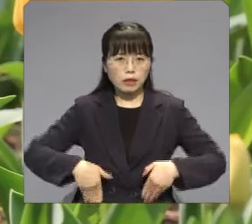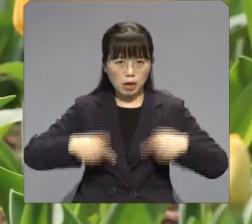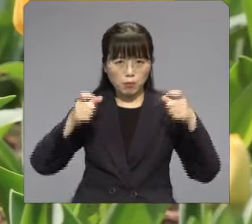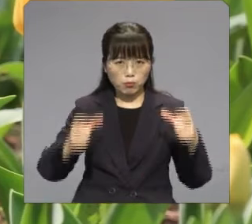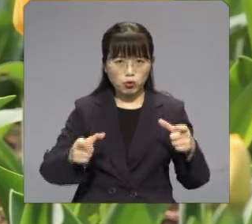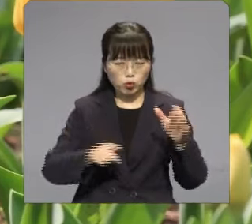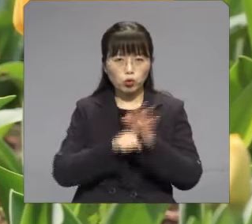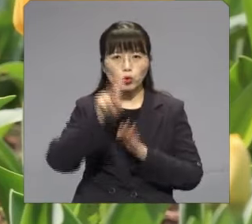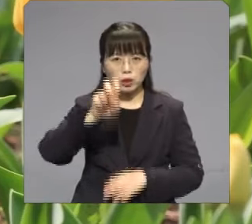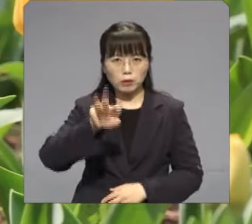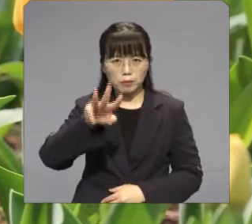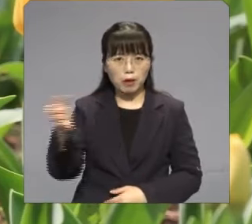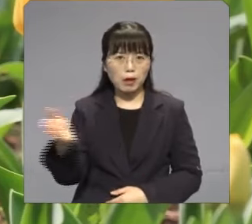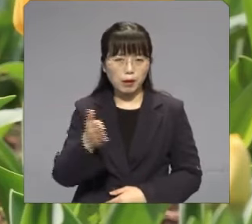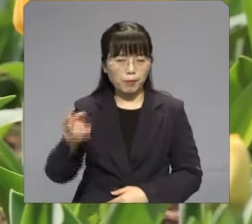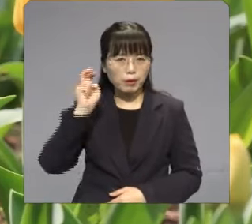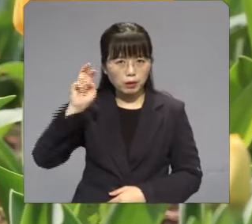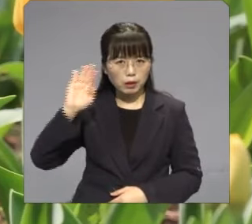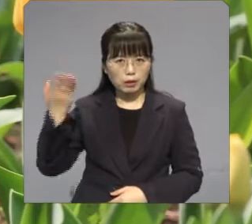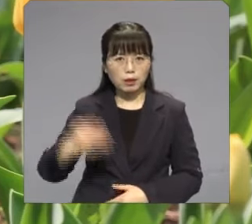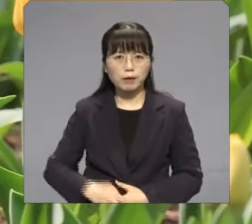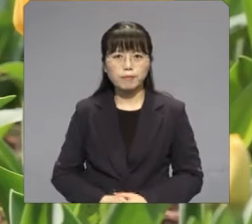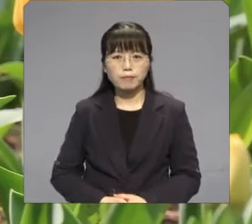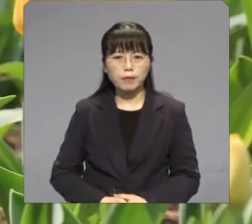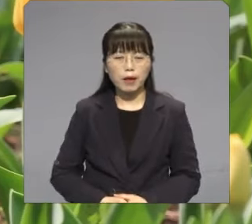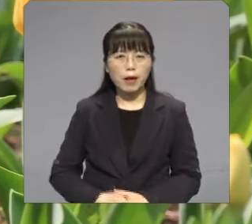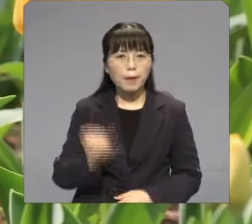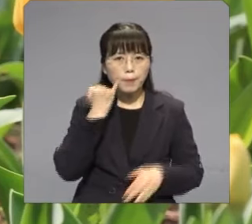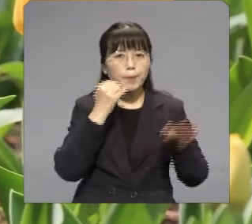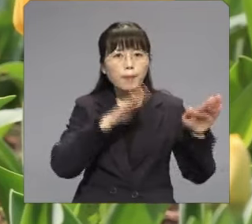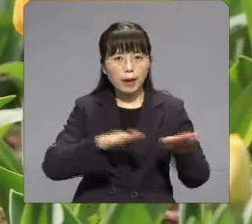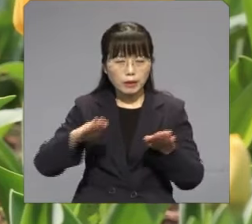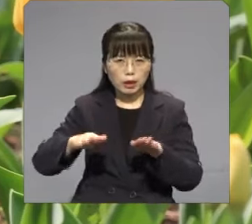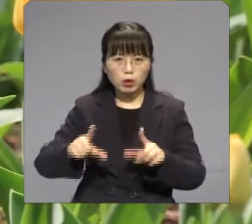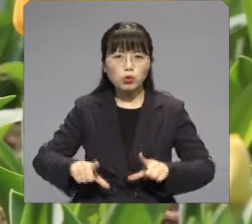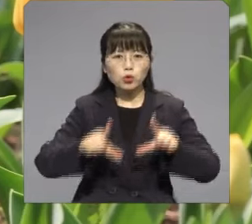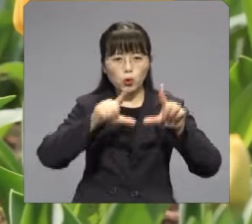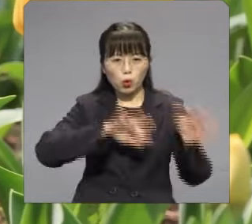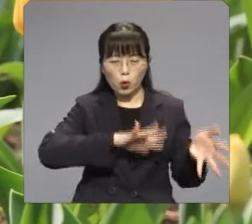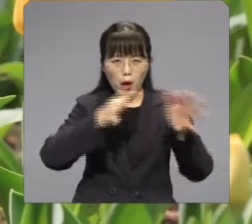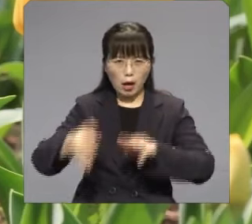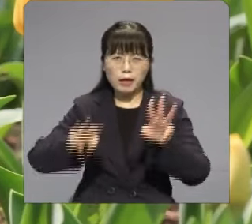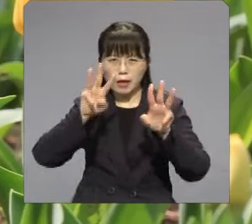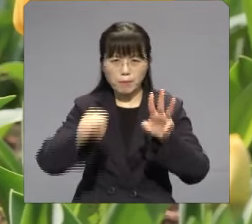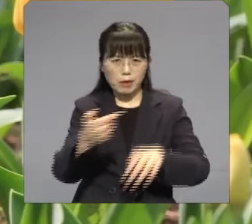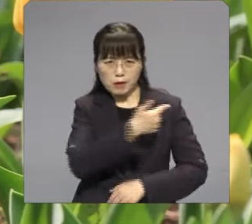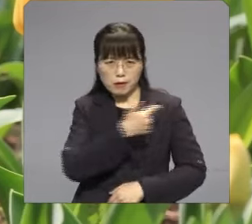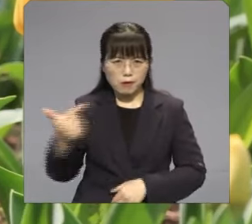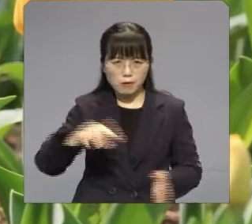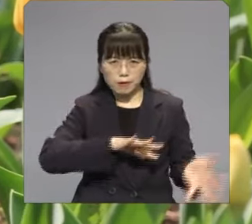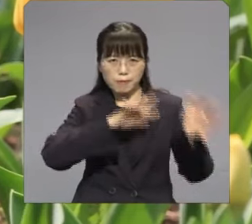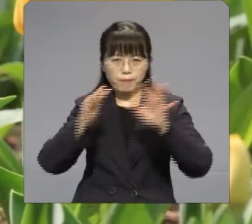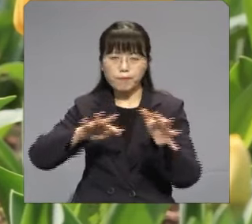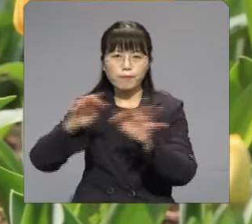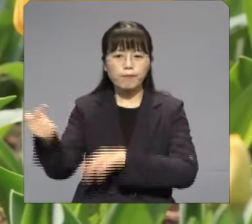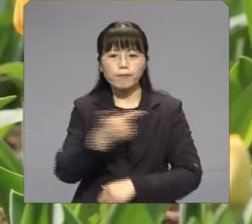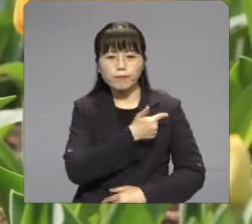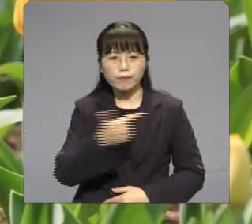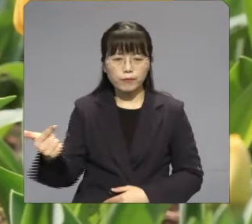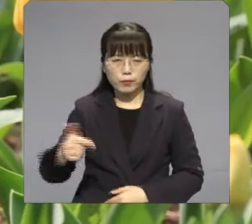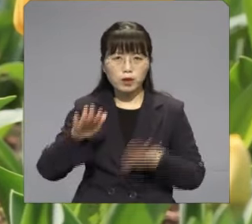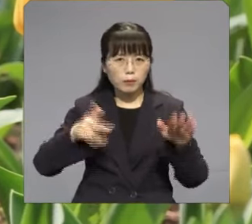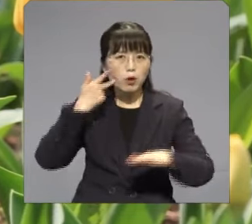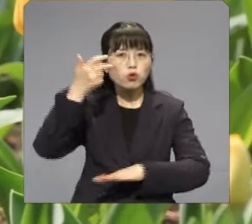남부는 23도 안팎을 보이겠습니다 바다 물결은 동해상에서 3M지 높게 일겠습니다